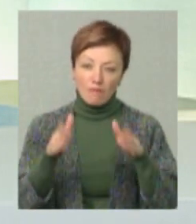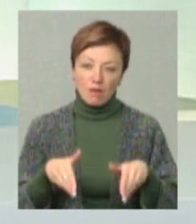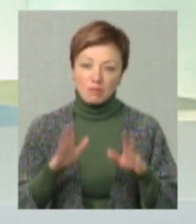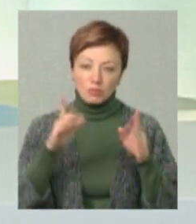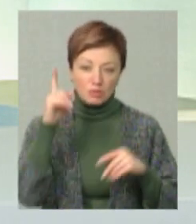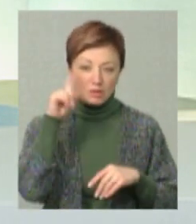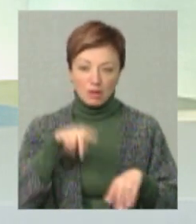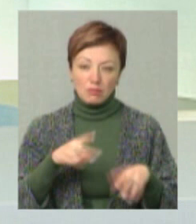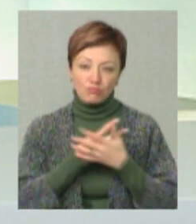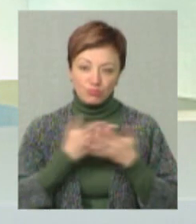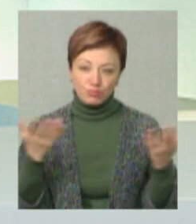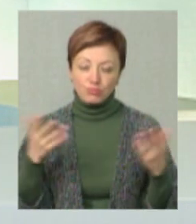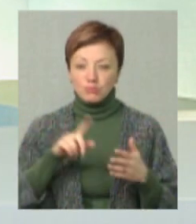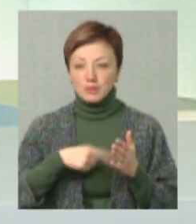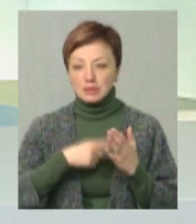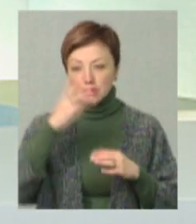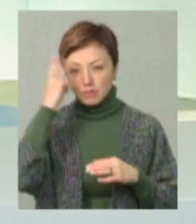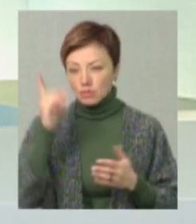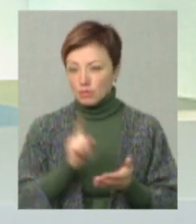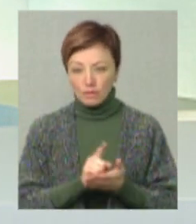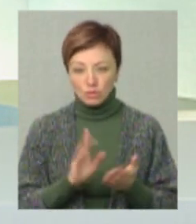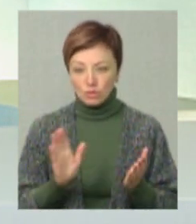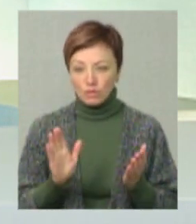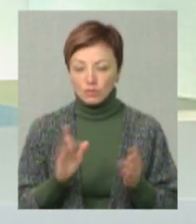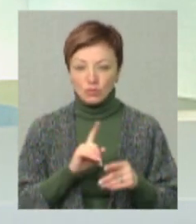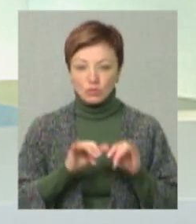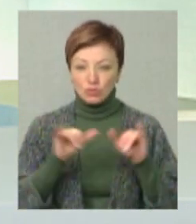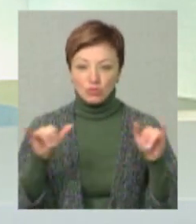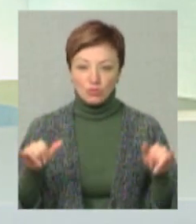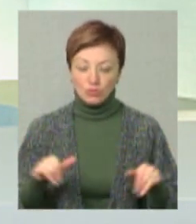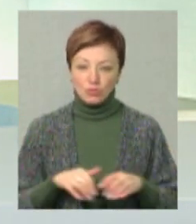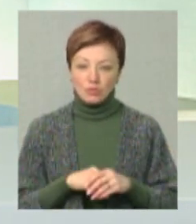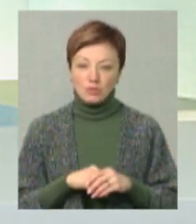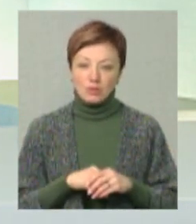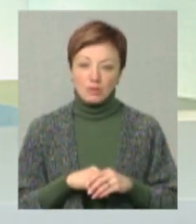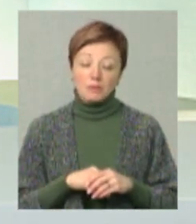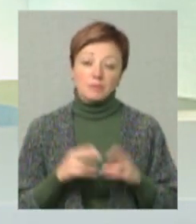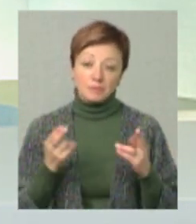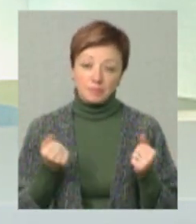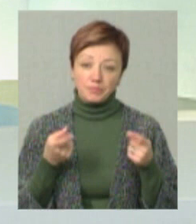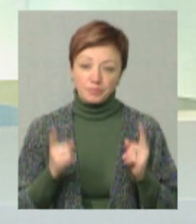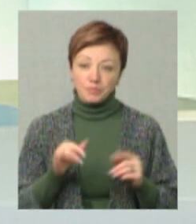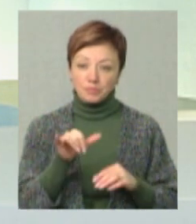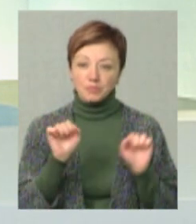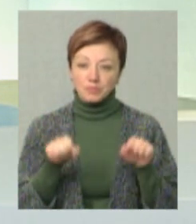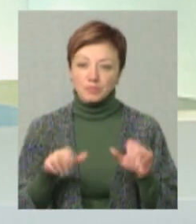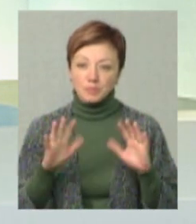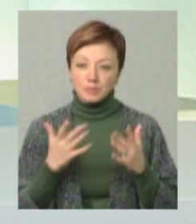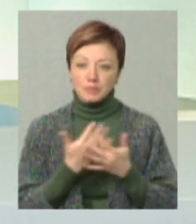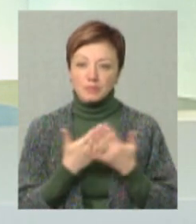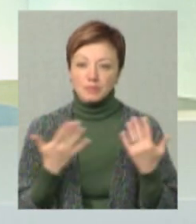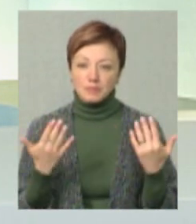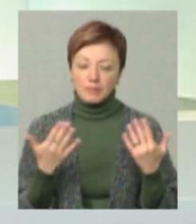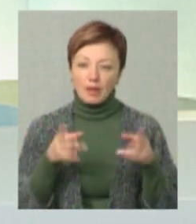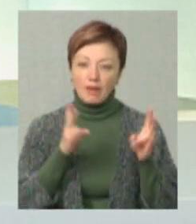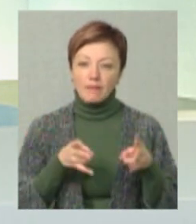вас будуть знати у місті Хмельницькому обов'язково дуже широко. І так, звичайно, у вас можуть ставатися